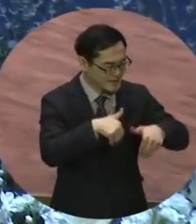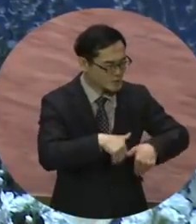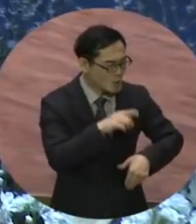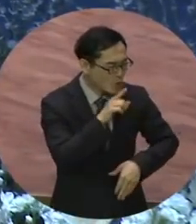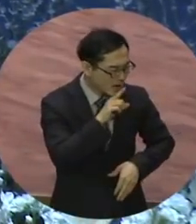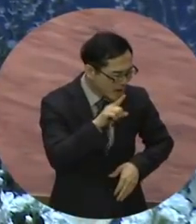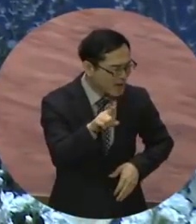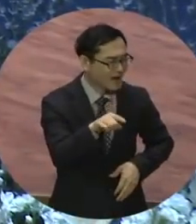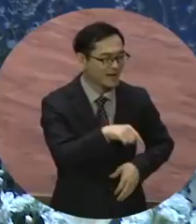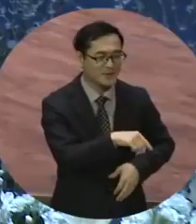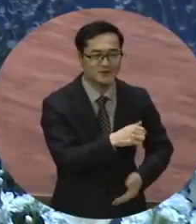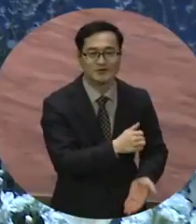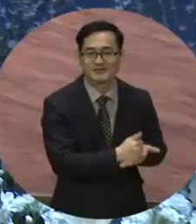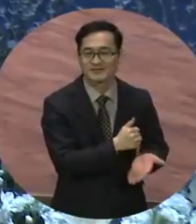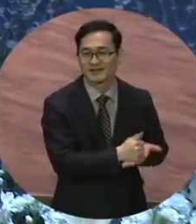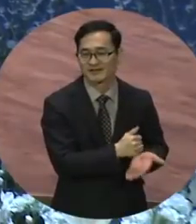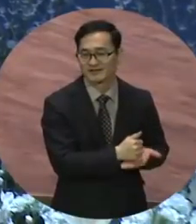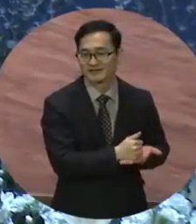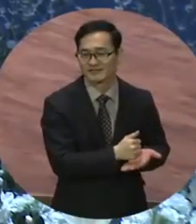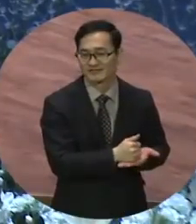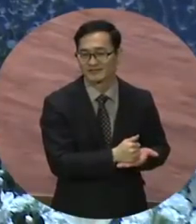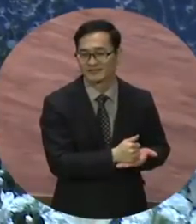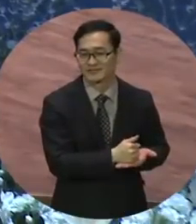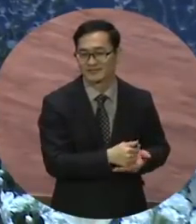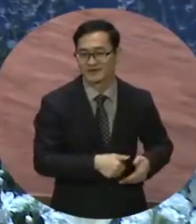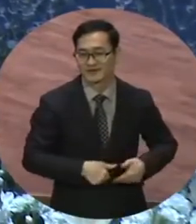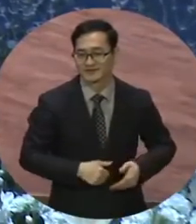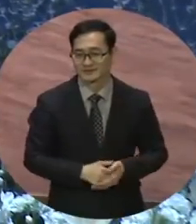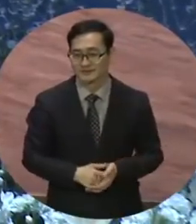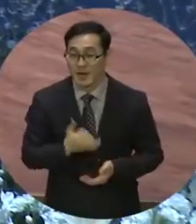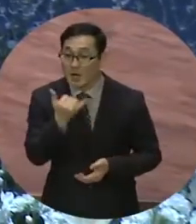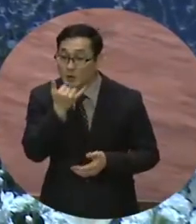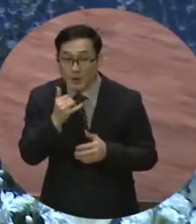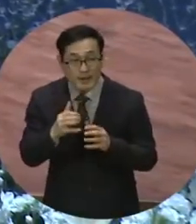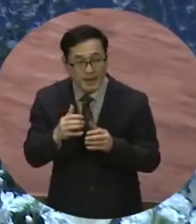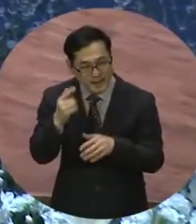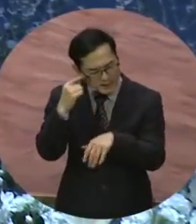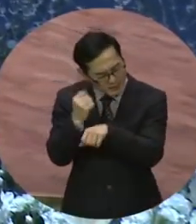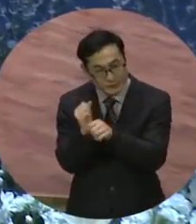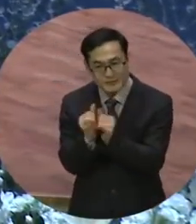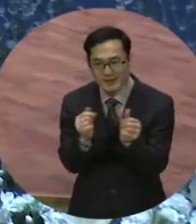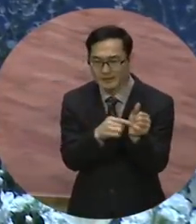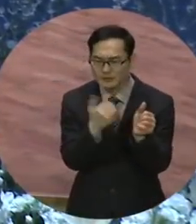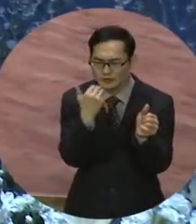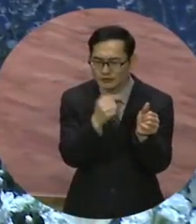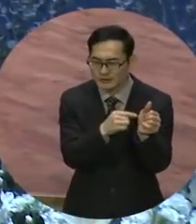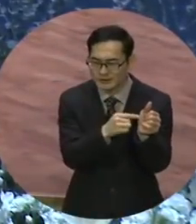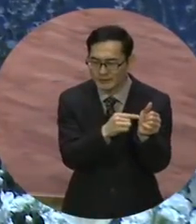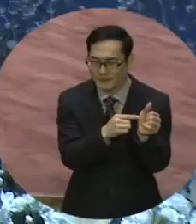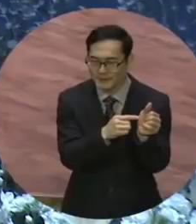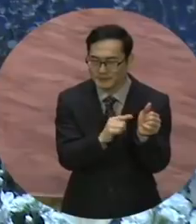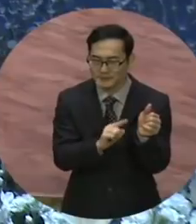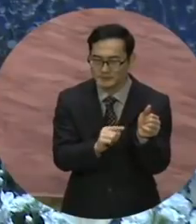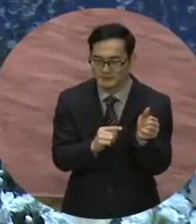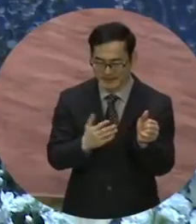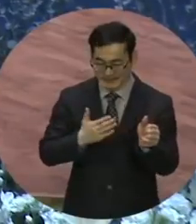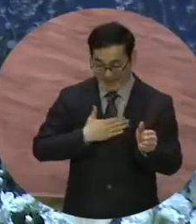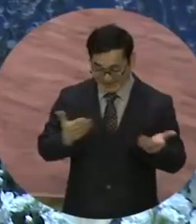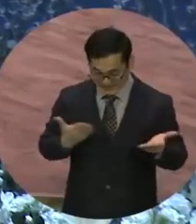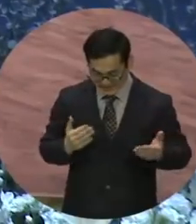독일의 유명한 이 학자 토마스 아킨퍼스가 이런 말을 했어요. 자기 일에